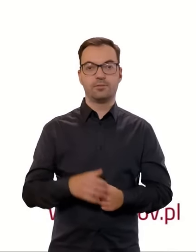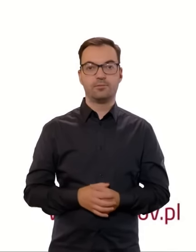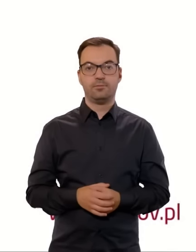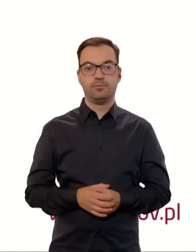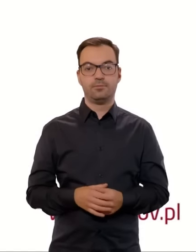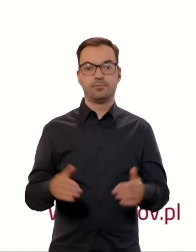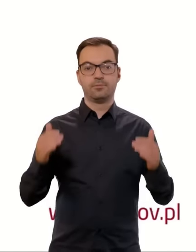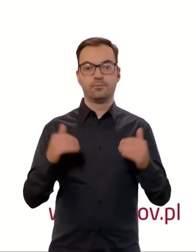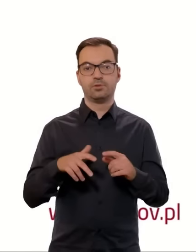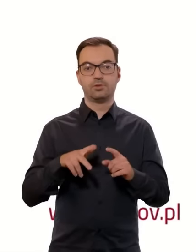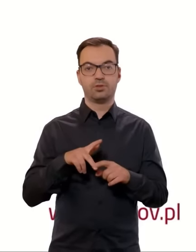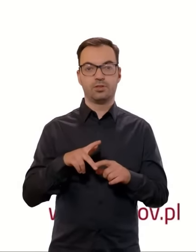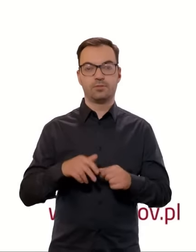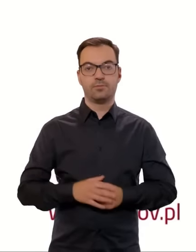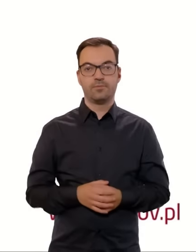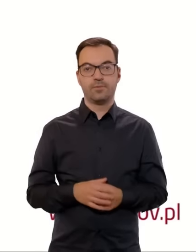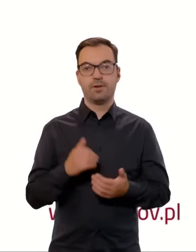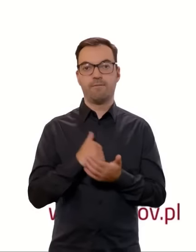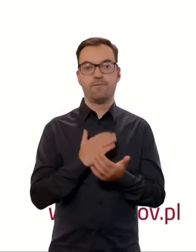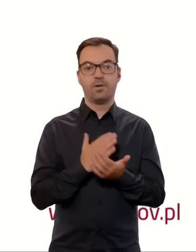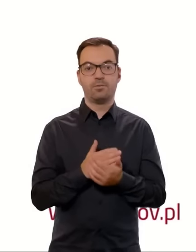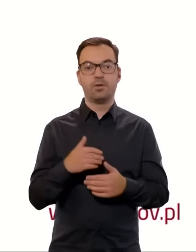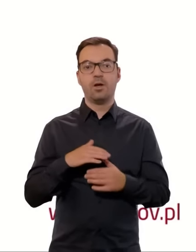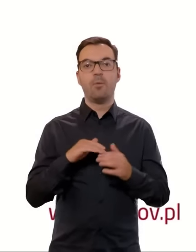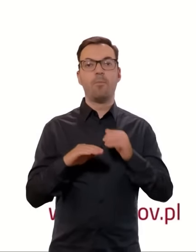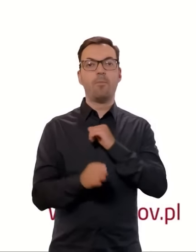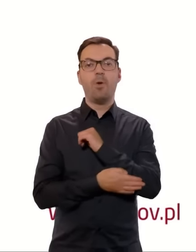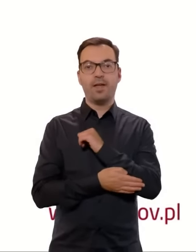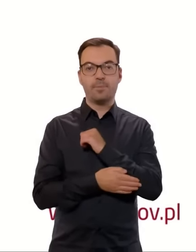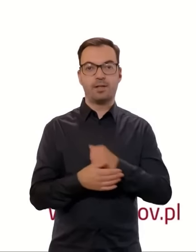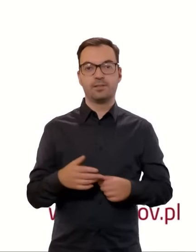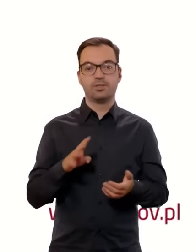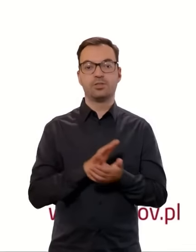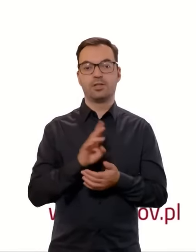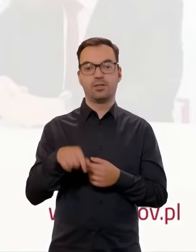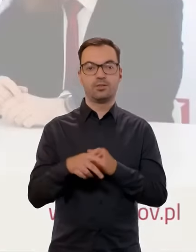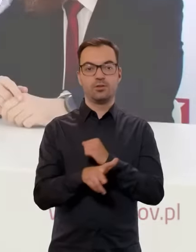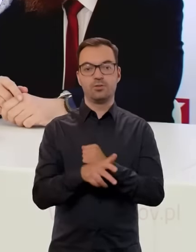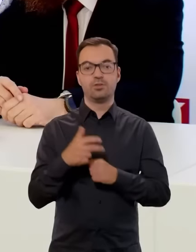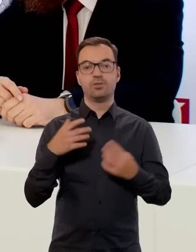15,41 i trzecie miejsce województwo podkarpackie